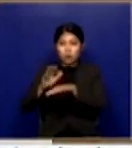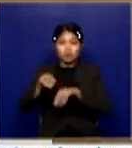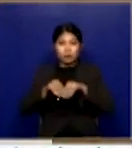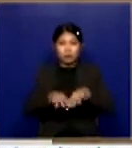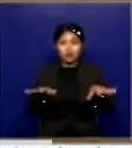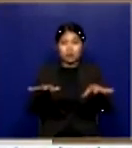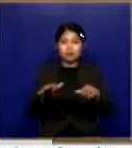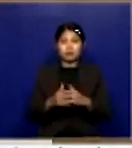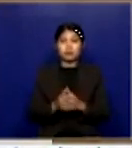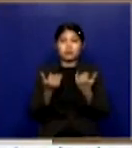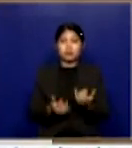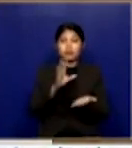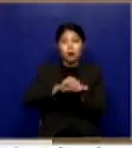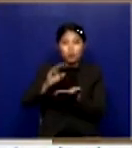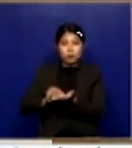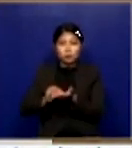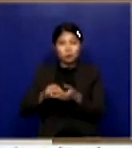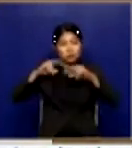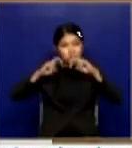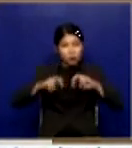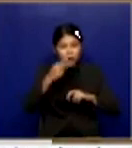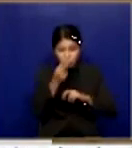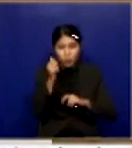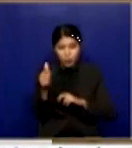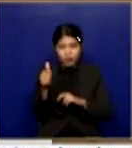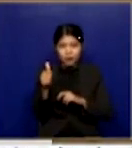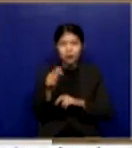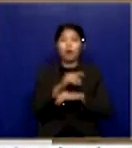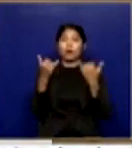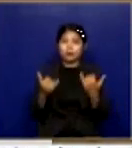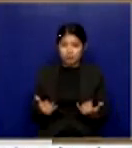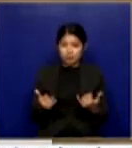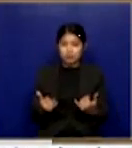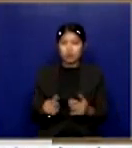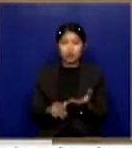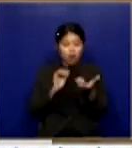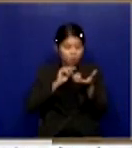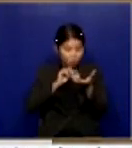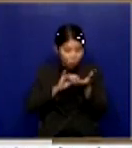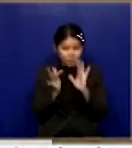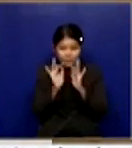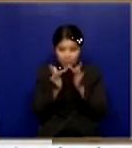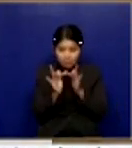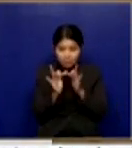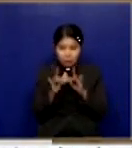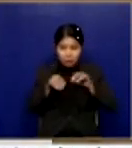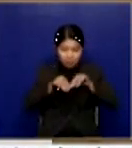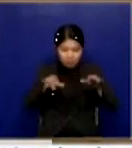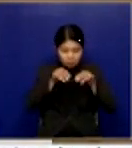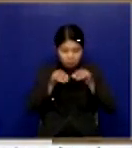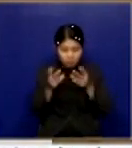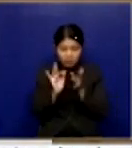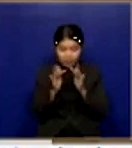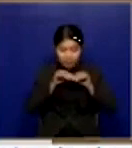โซเชียลมีเดียมีข้อมูลให้สืบคนอยู่มากมายพอสมควรวันนี้โลกจะมีทุกการติดต่อสื่อสารจะมีการถูกบันทึก